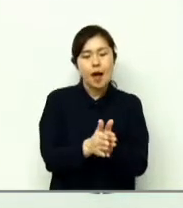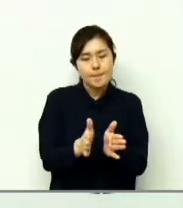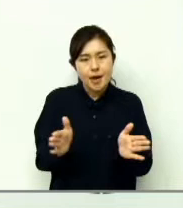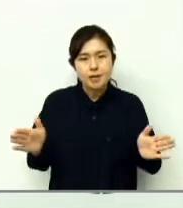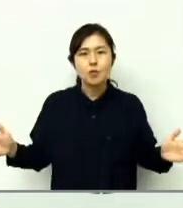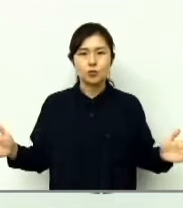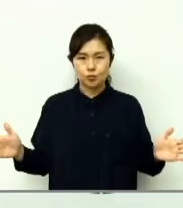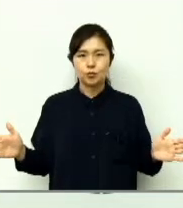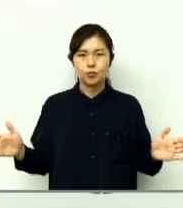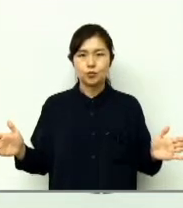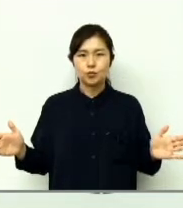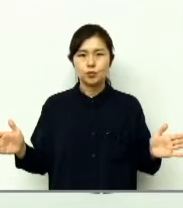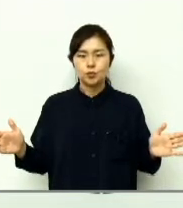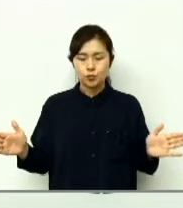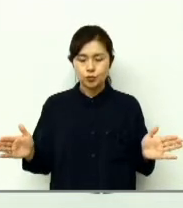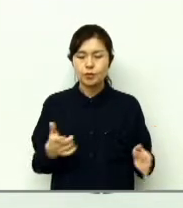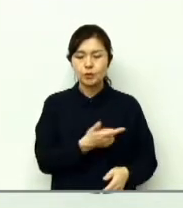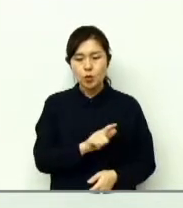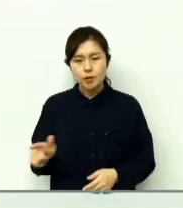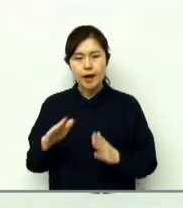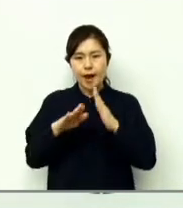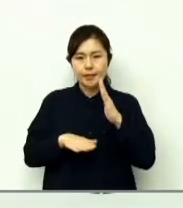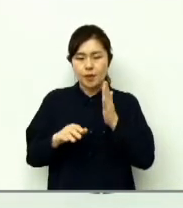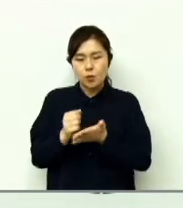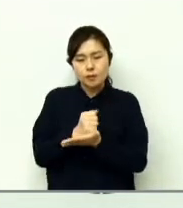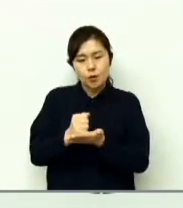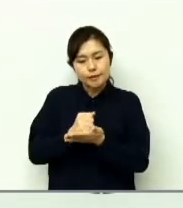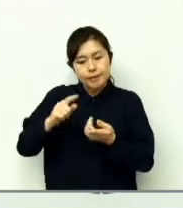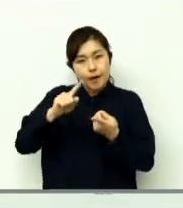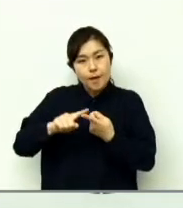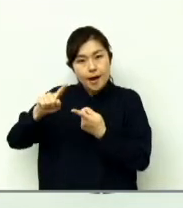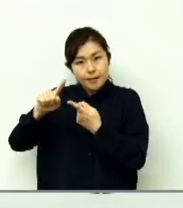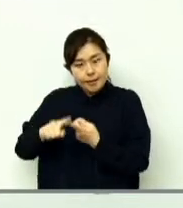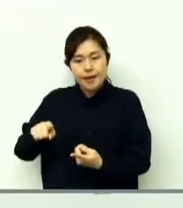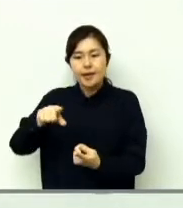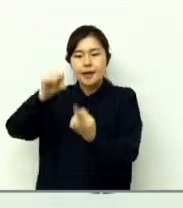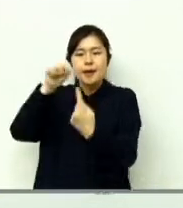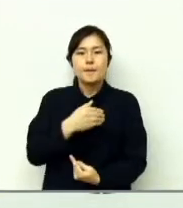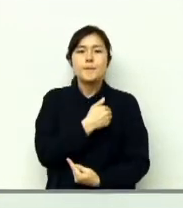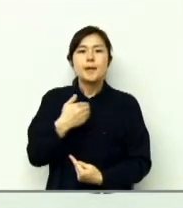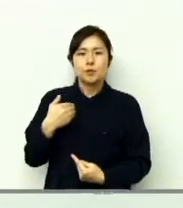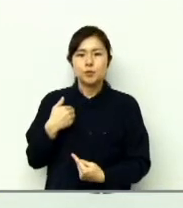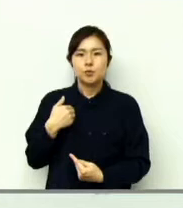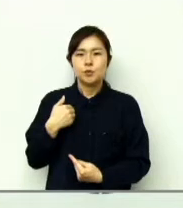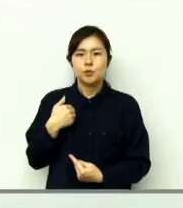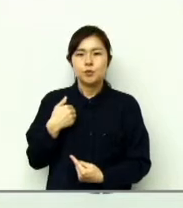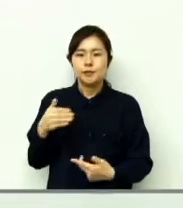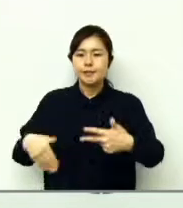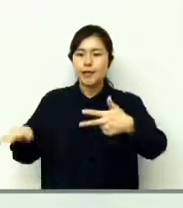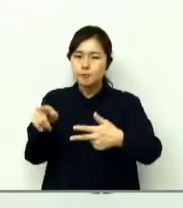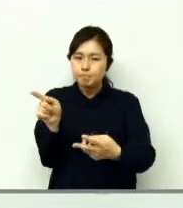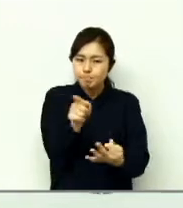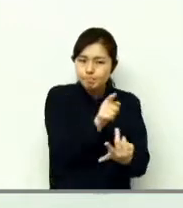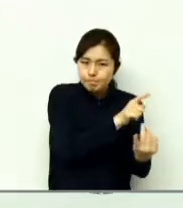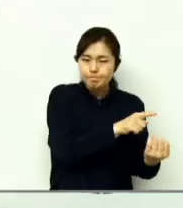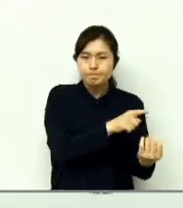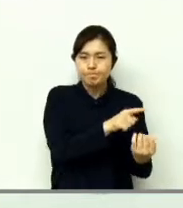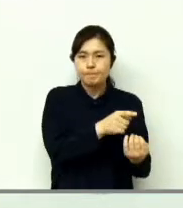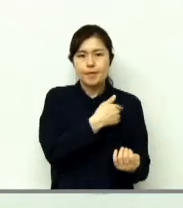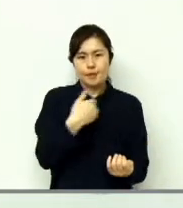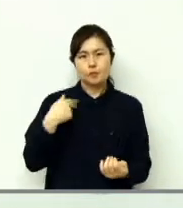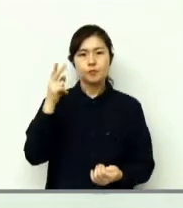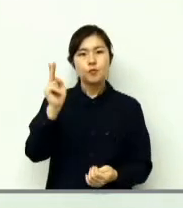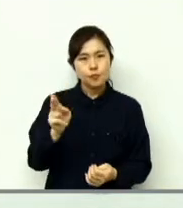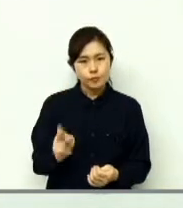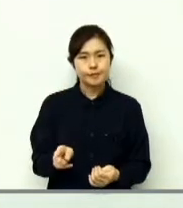が、その選べる、どういう、施設、あるいはどういう、機能を持ったところに、預け